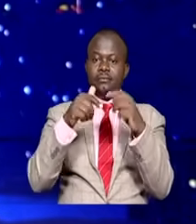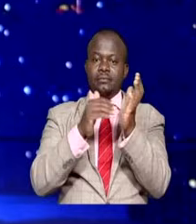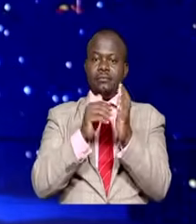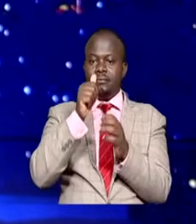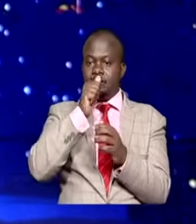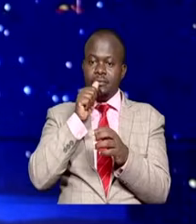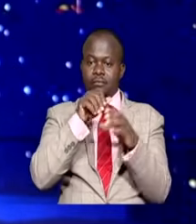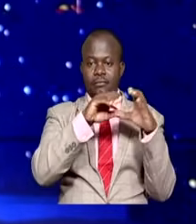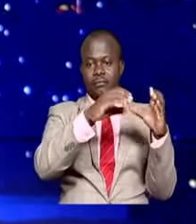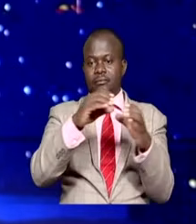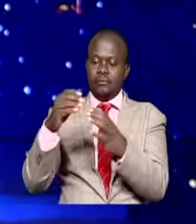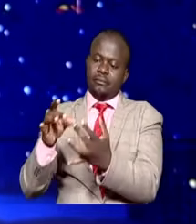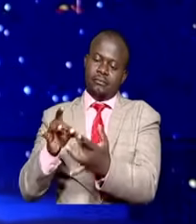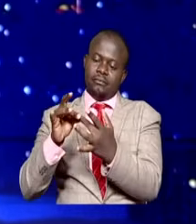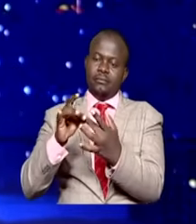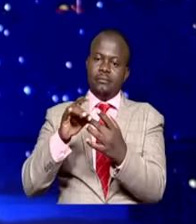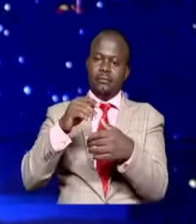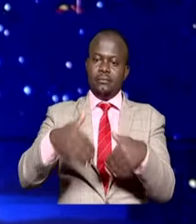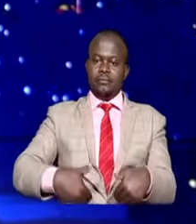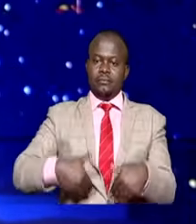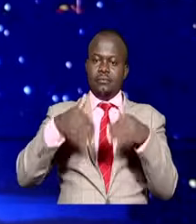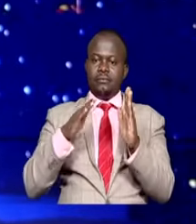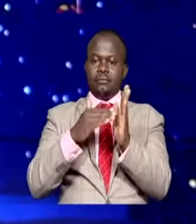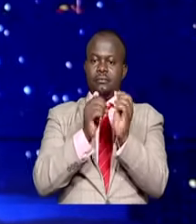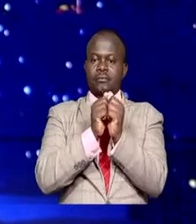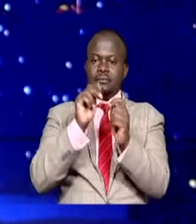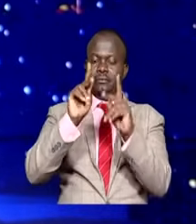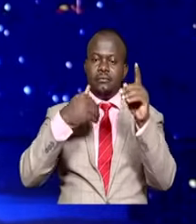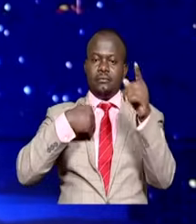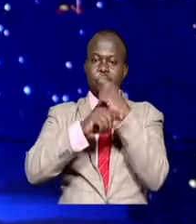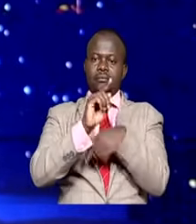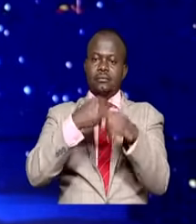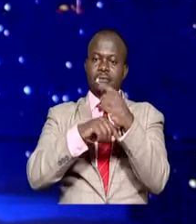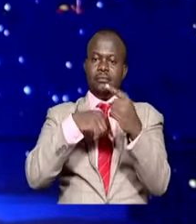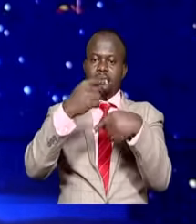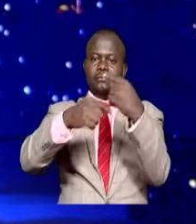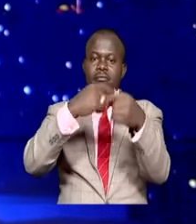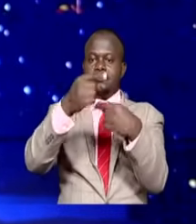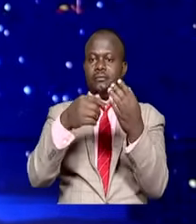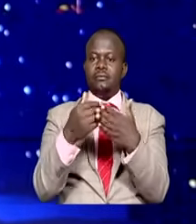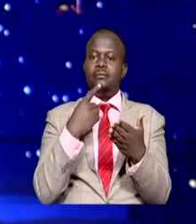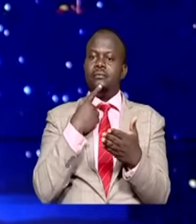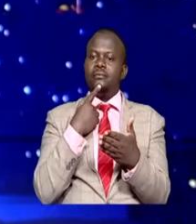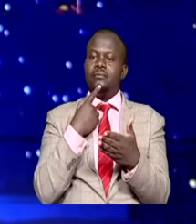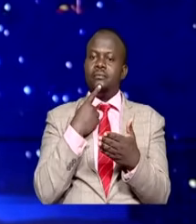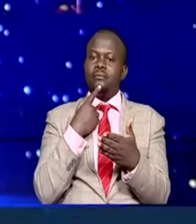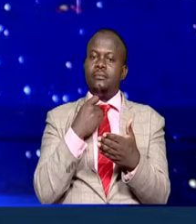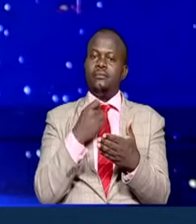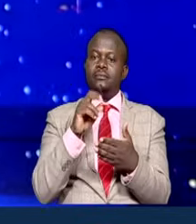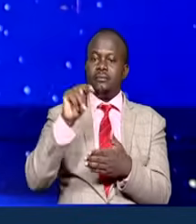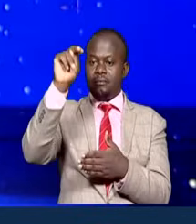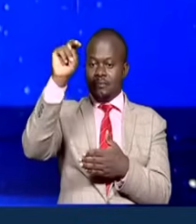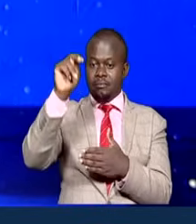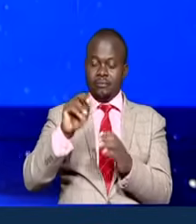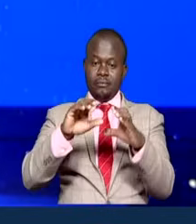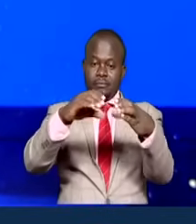depite mu byiciro byihariye by'urubyiruko hamwe n'abantu bafite ubumuga byakomereje kuri uyu wa mbere mu ntara y'Amajyaruguru. Abagize